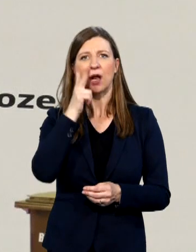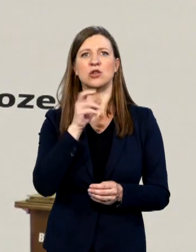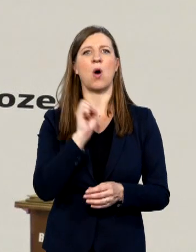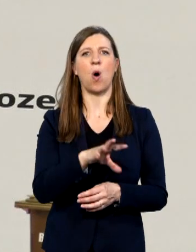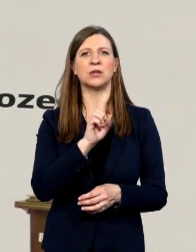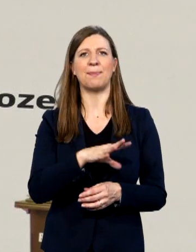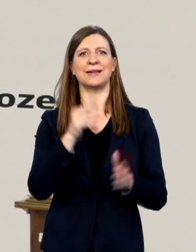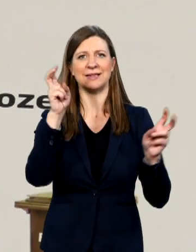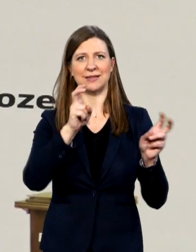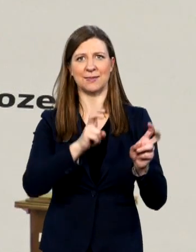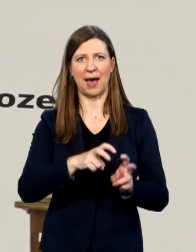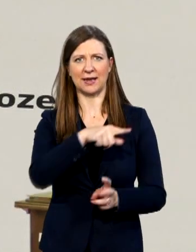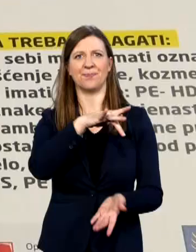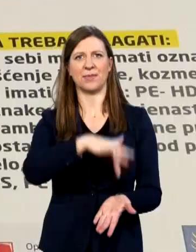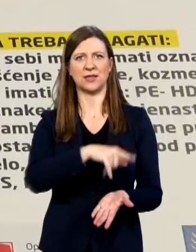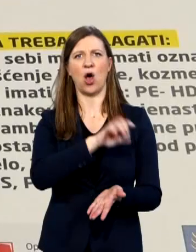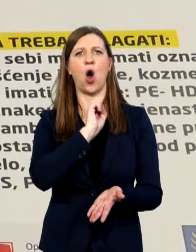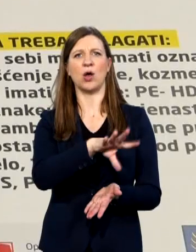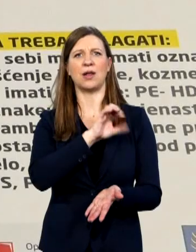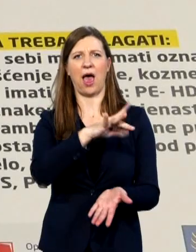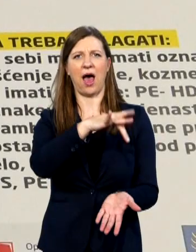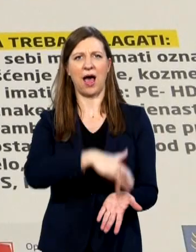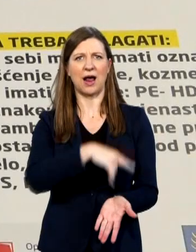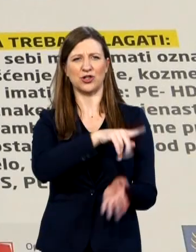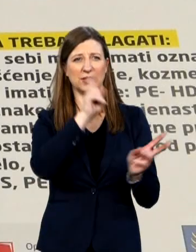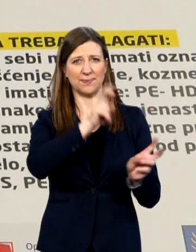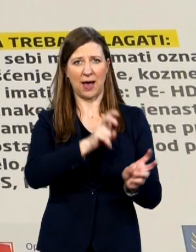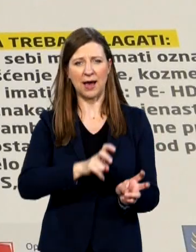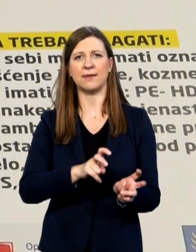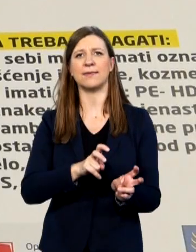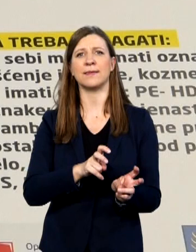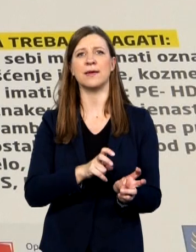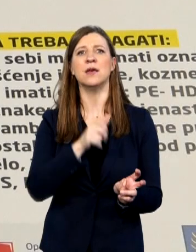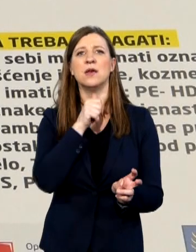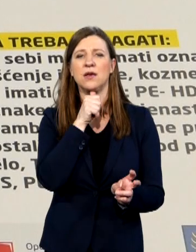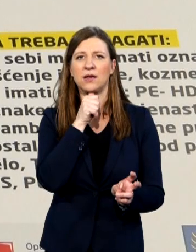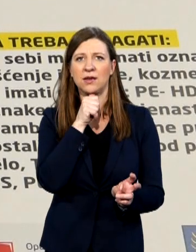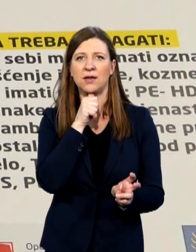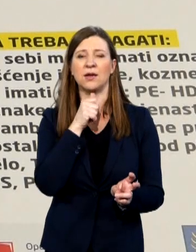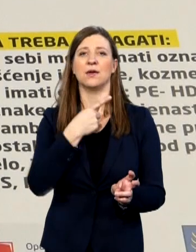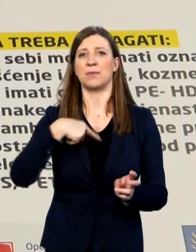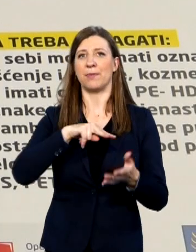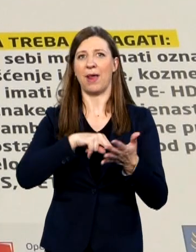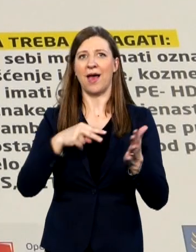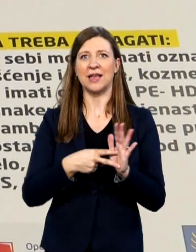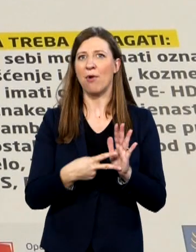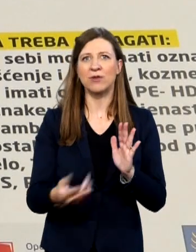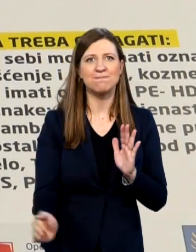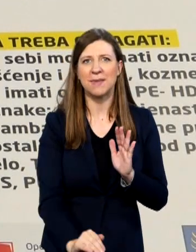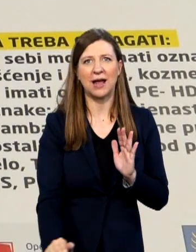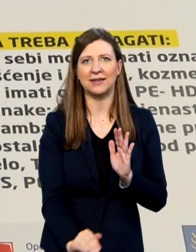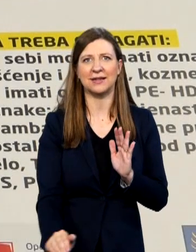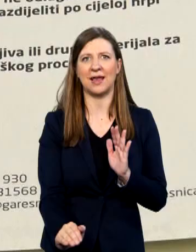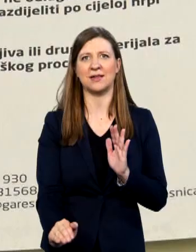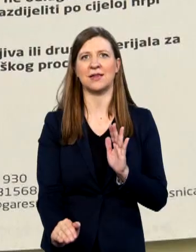smanji količina otpada koja se odlaže na odlagališta i da, evo, od najranije dobi